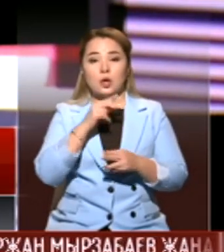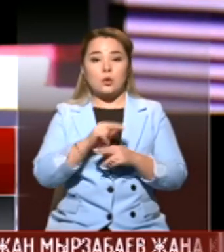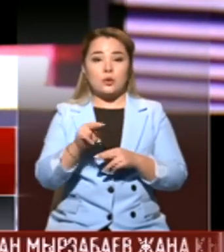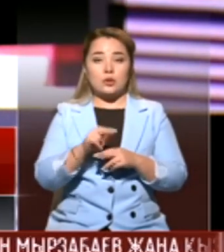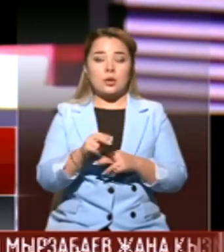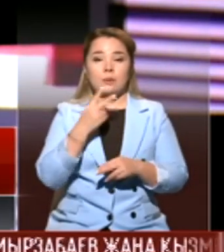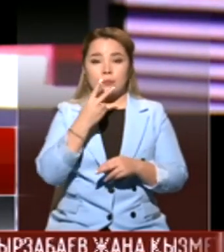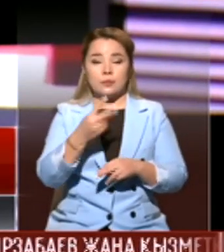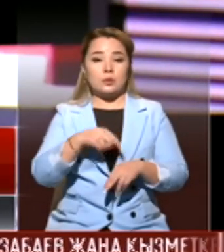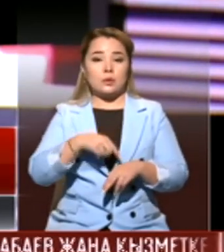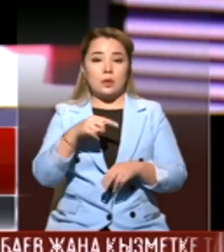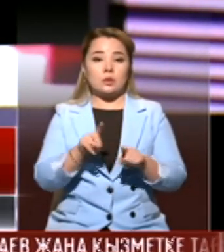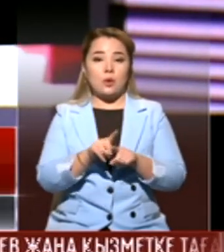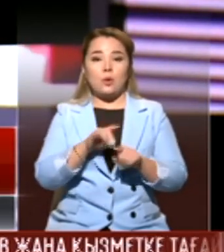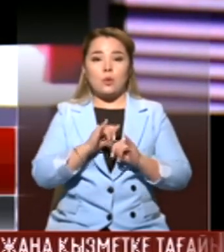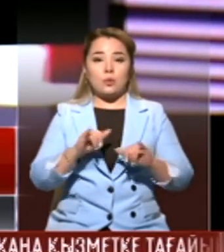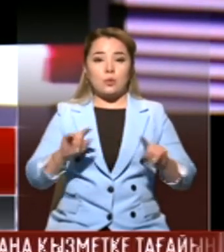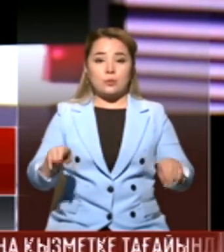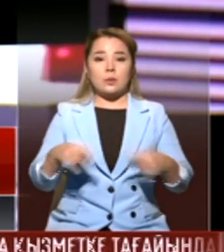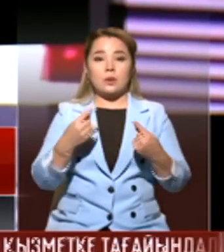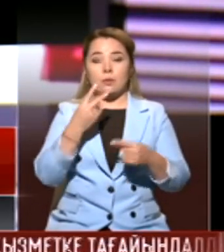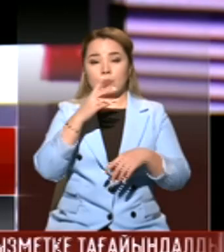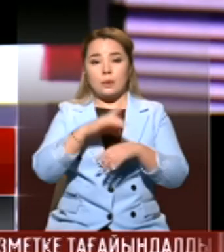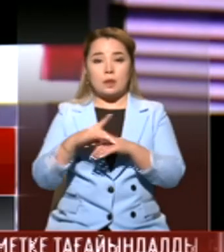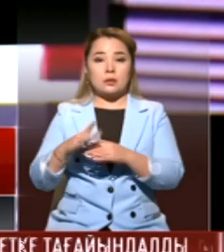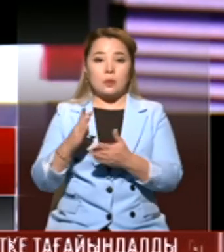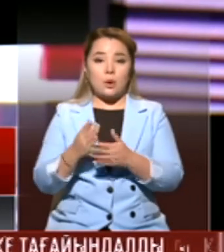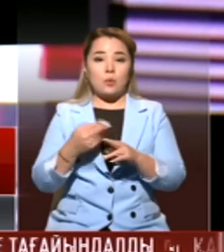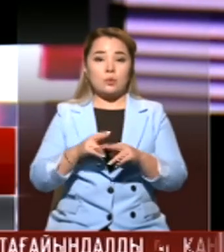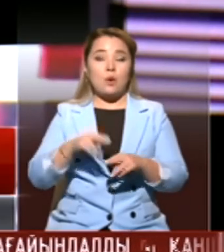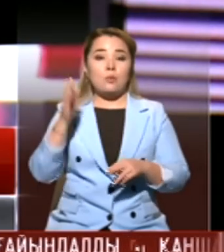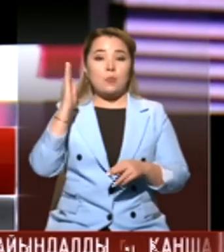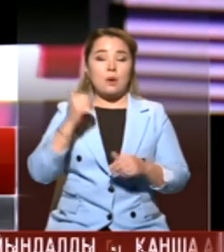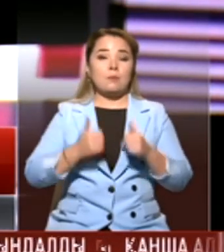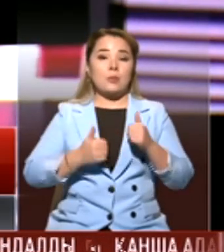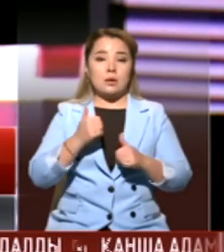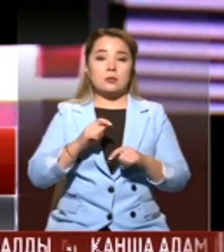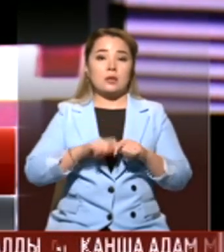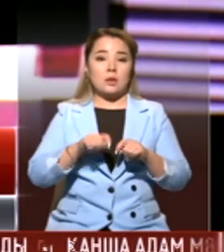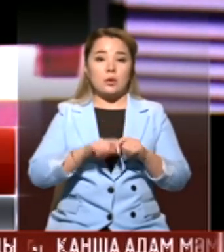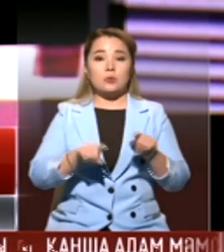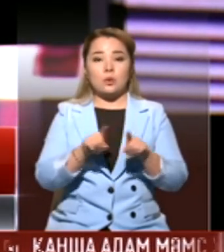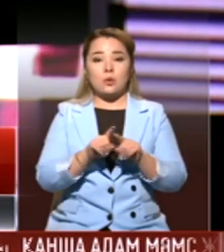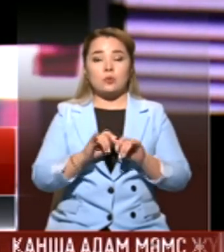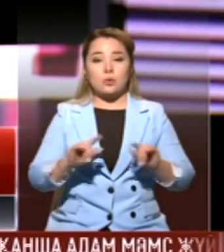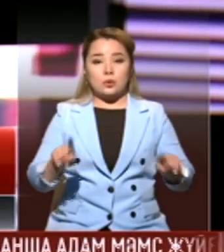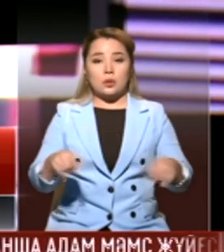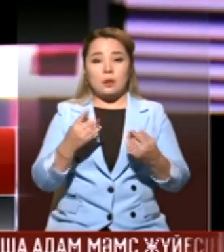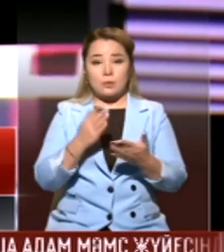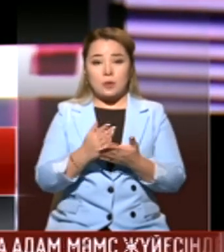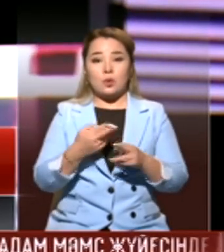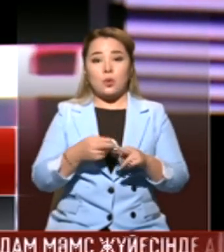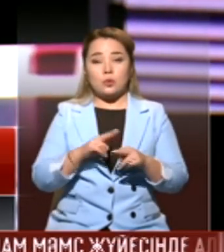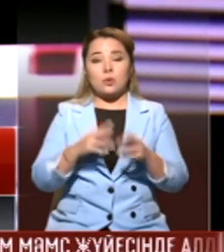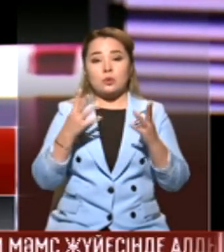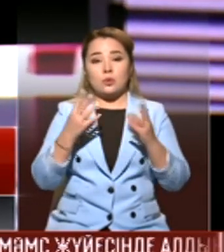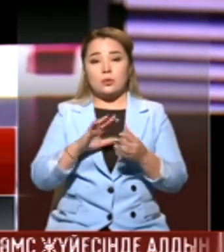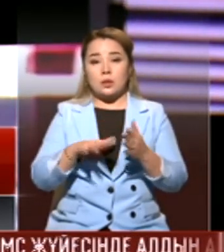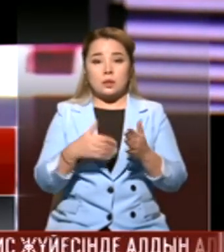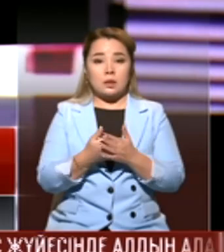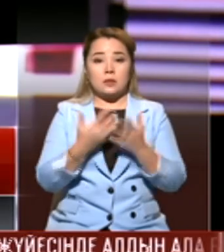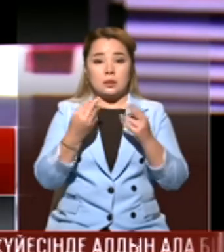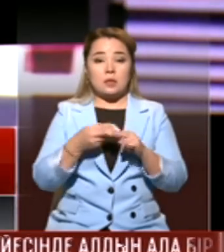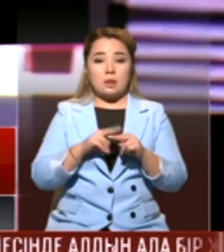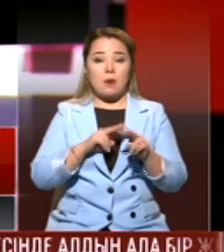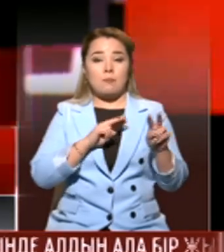тілділердің жанашырларының көбейіп келе жатқанын байқаймыз. Болашақта байқаушылар да осылай күшею керек. Өйткені бұл күнге дейін, Ерғанат